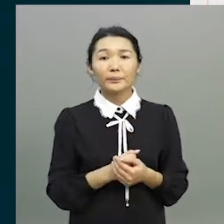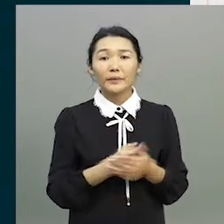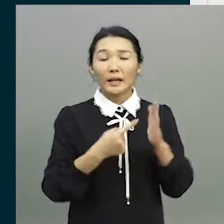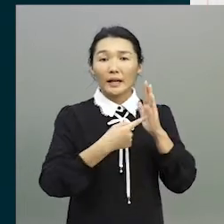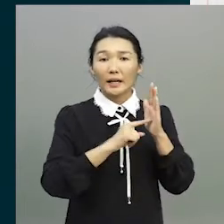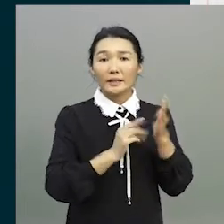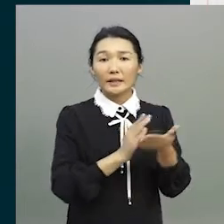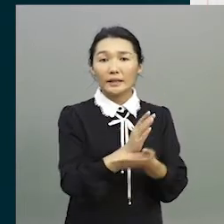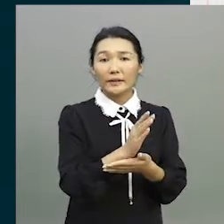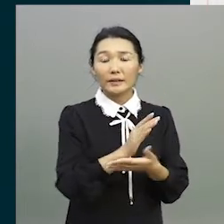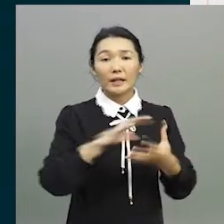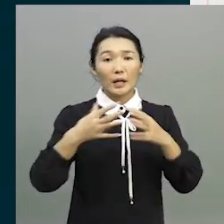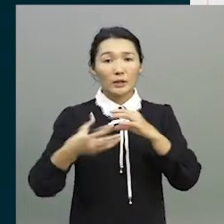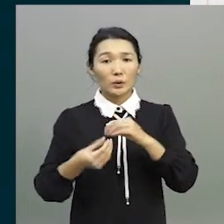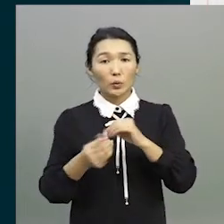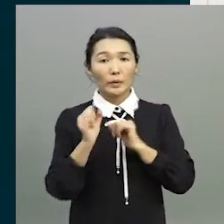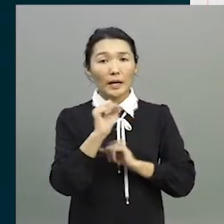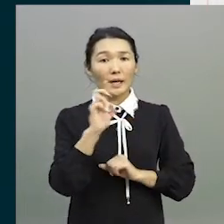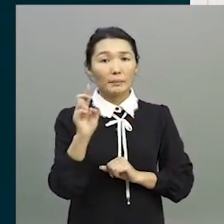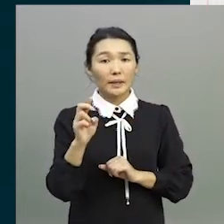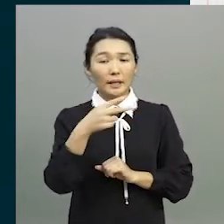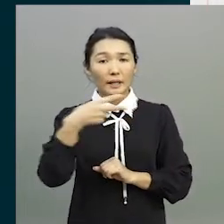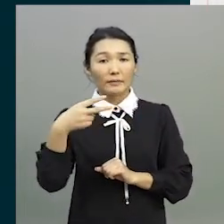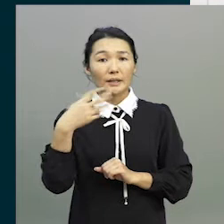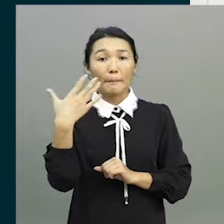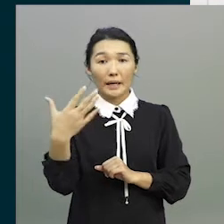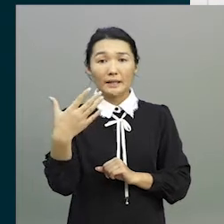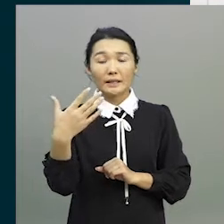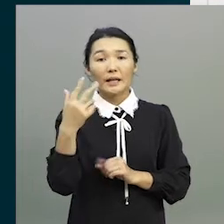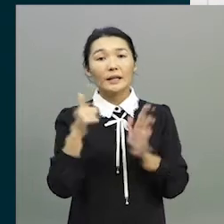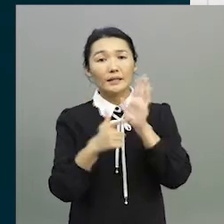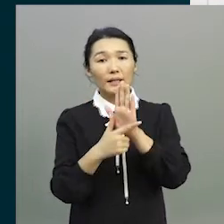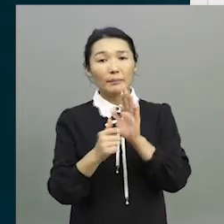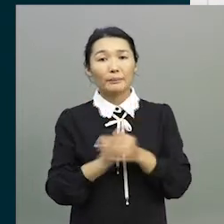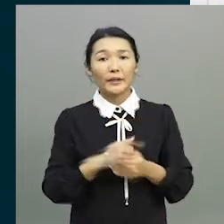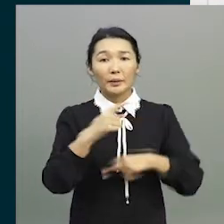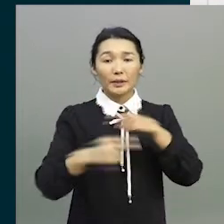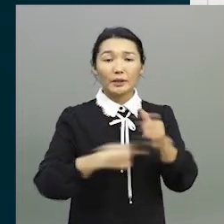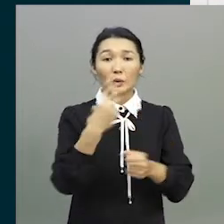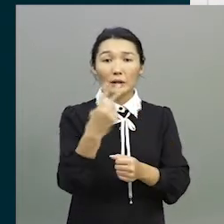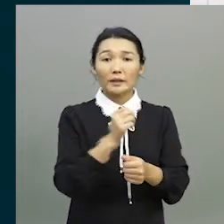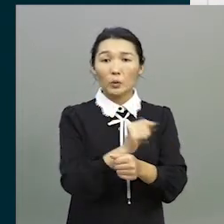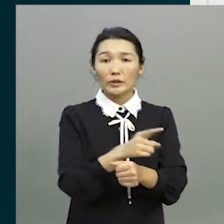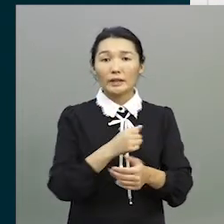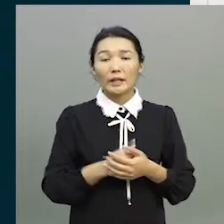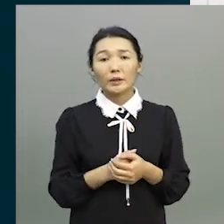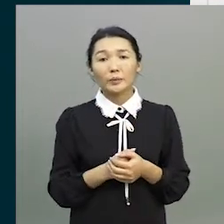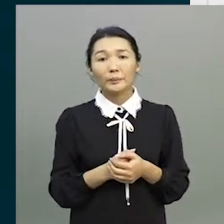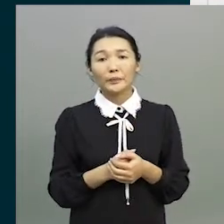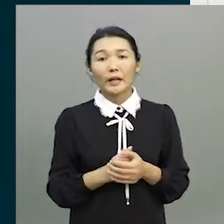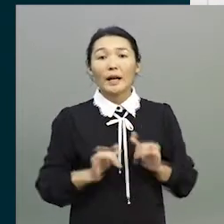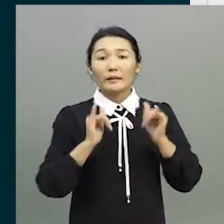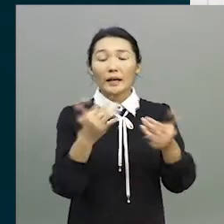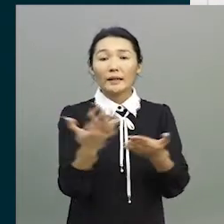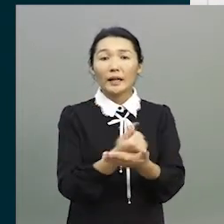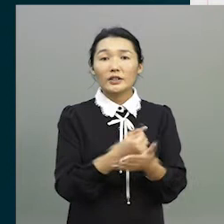вектора сумму векторов а и b равны 5 и 7 перейдем ко второму заданию для нахождения координат